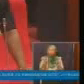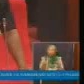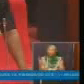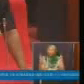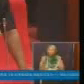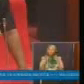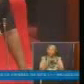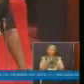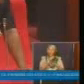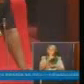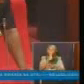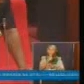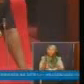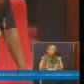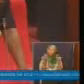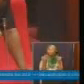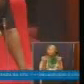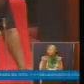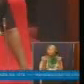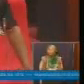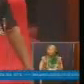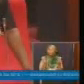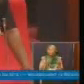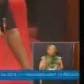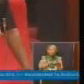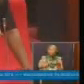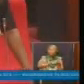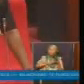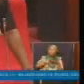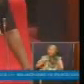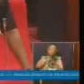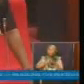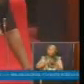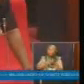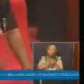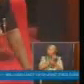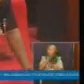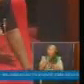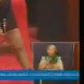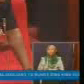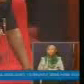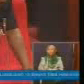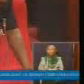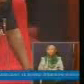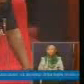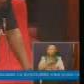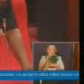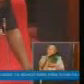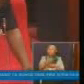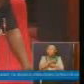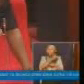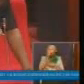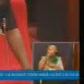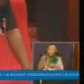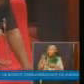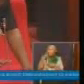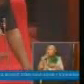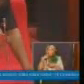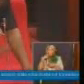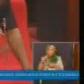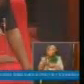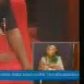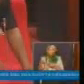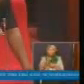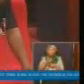naye ili kuweza kuondoa sitofahamu hiyo. Walienda na Watanzania tuliwaona kwa madai